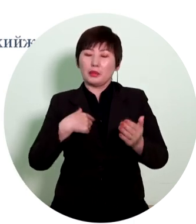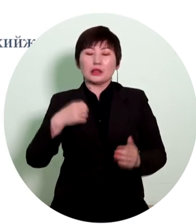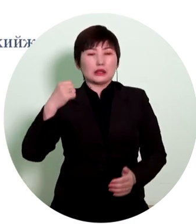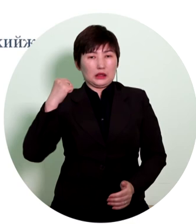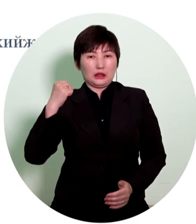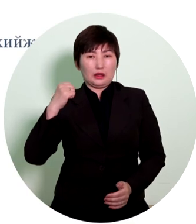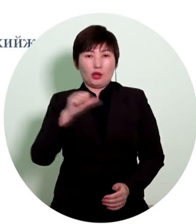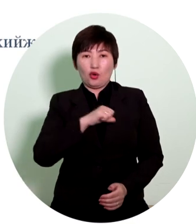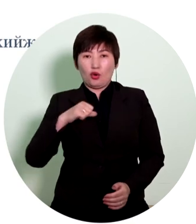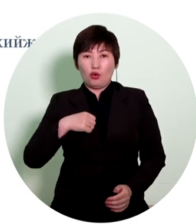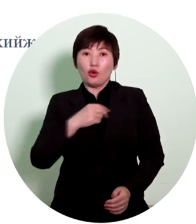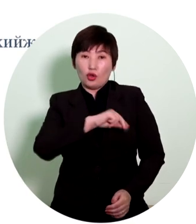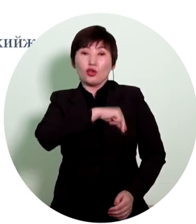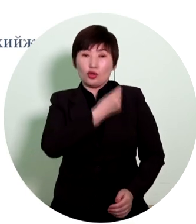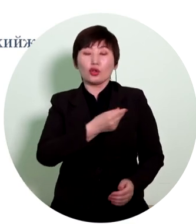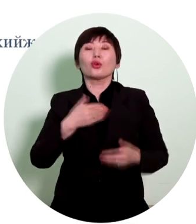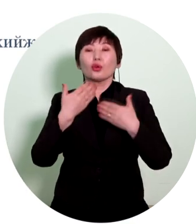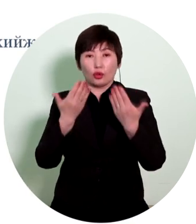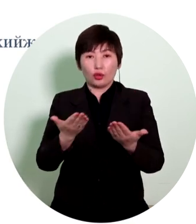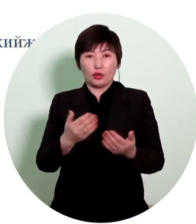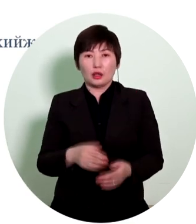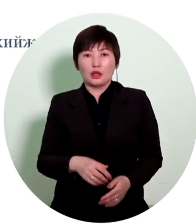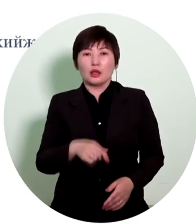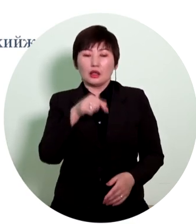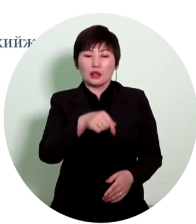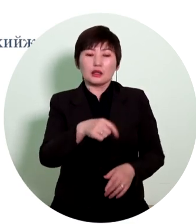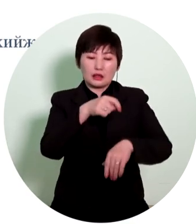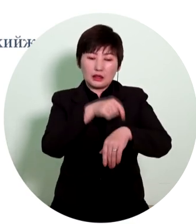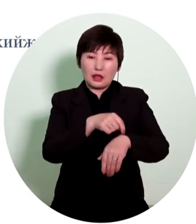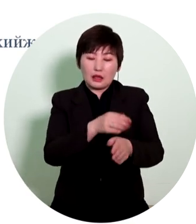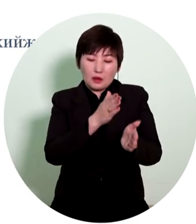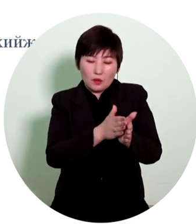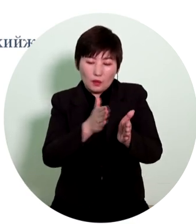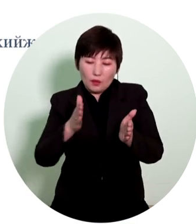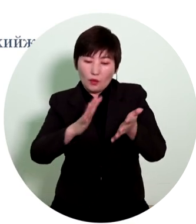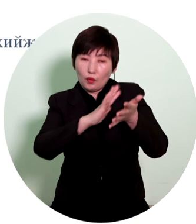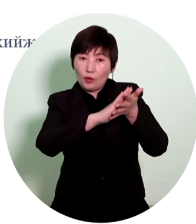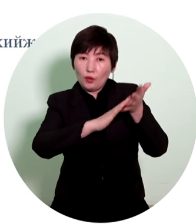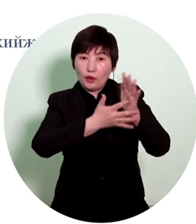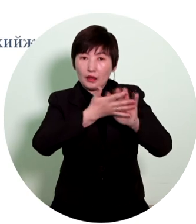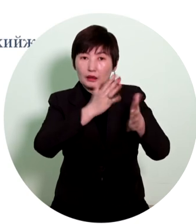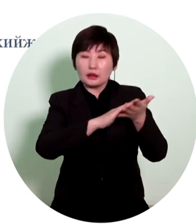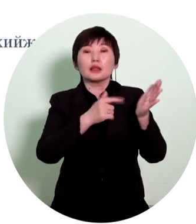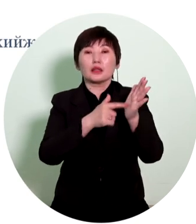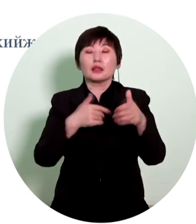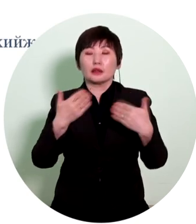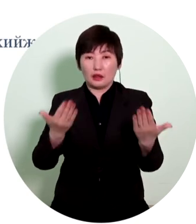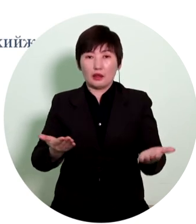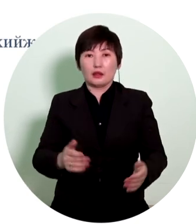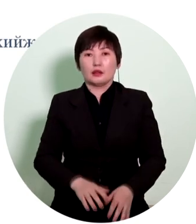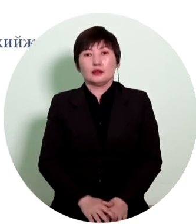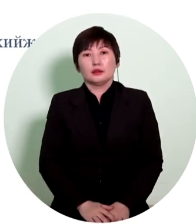шүү дээ гэж өөртөө урам зориг өгч байгаарай. Энэ нь өөрөө цагийн хуваарлалтанд хэрэгтэй цаашид